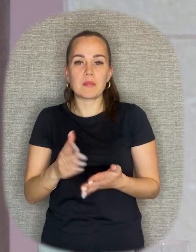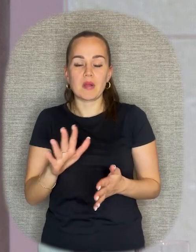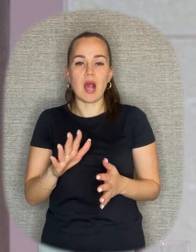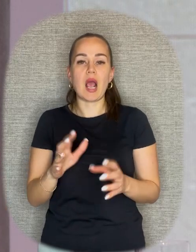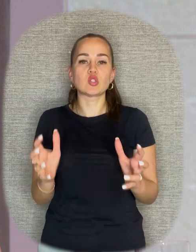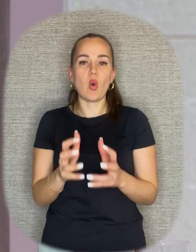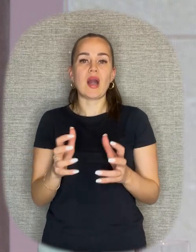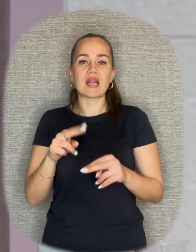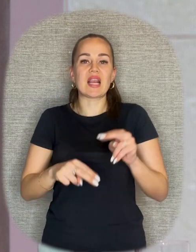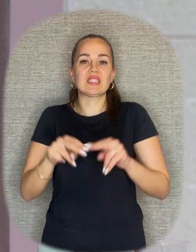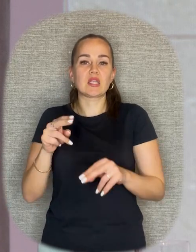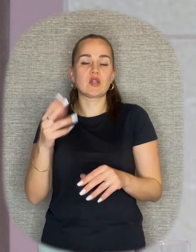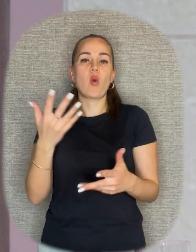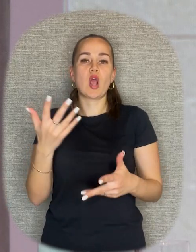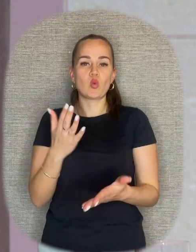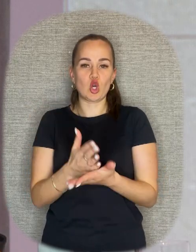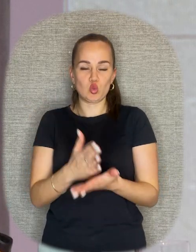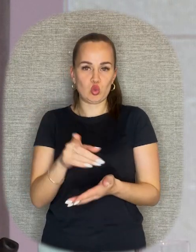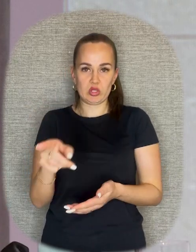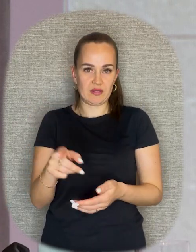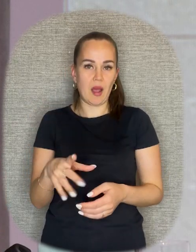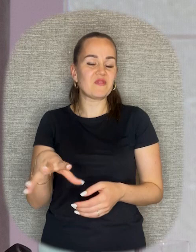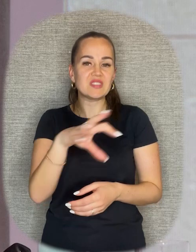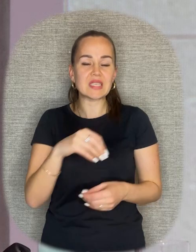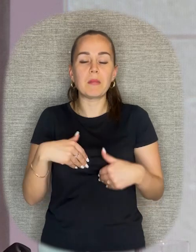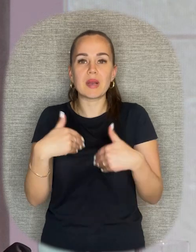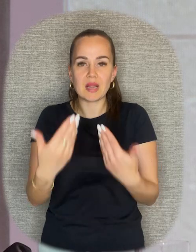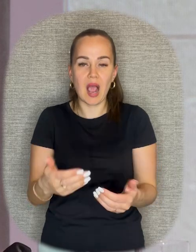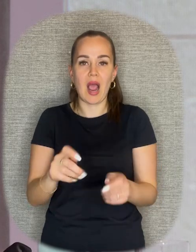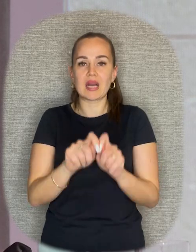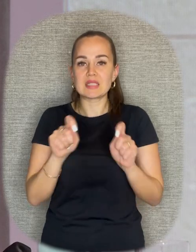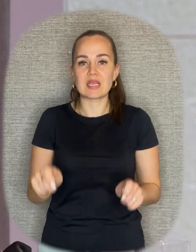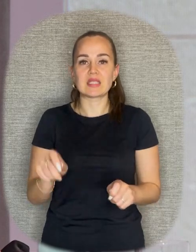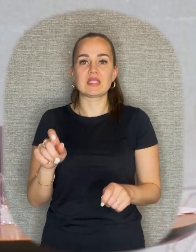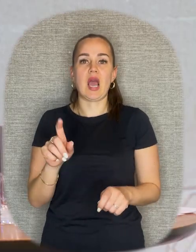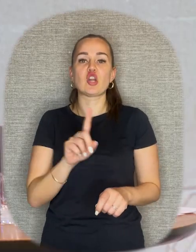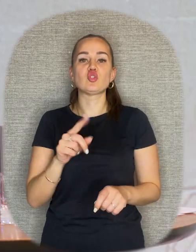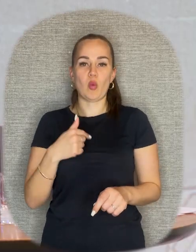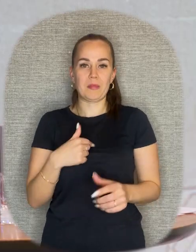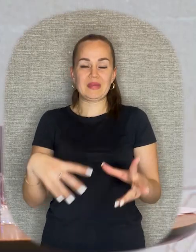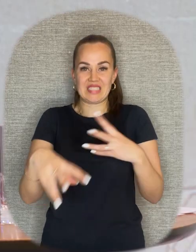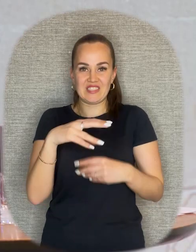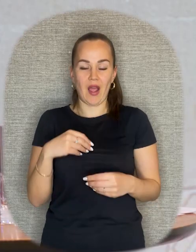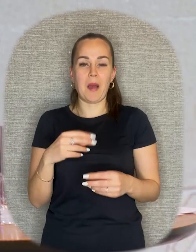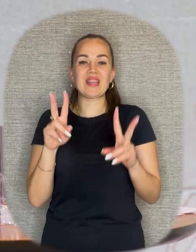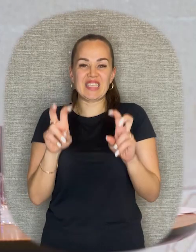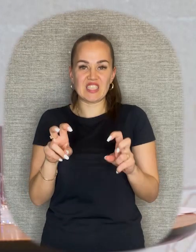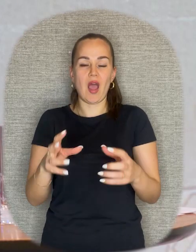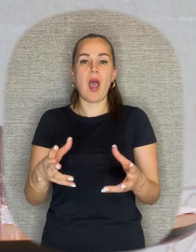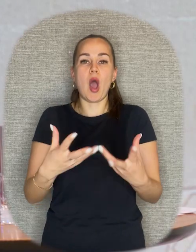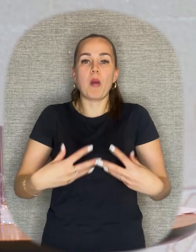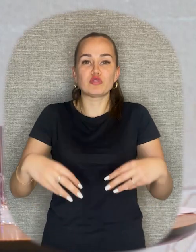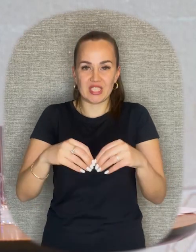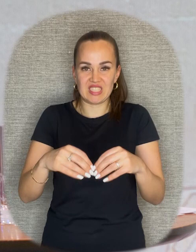практически все проекты конкурса сорок второго года не предполагали сохранения застройки Гостиного Двора которые там вот